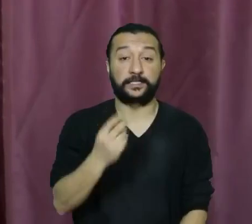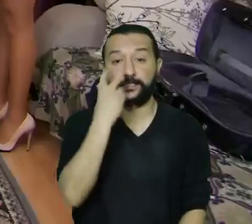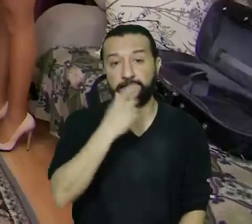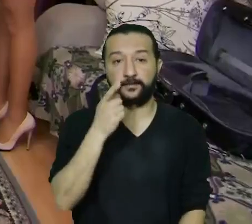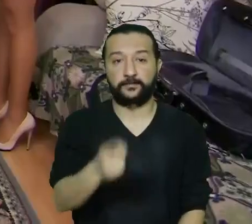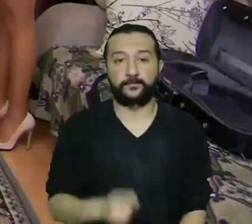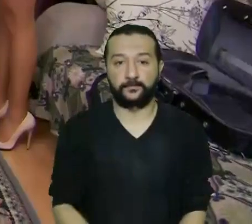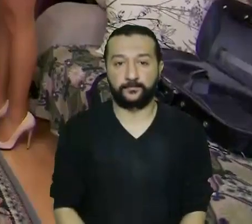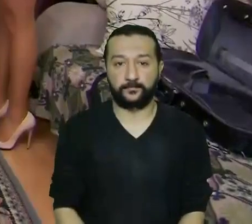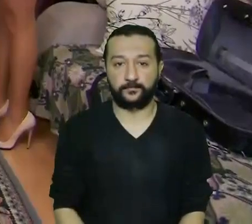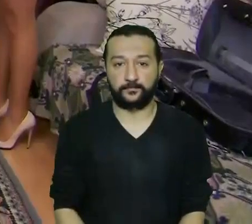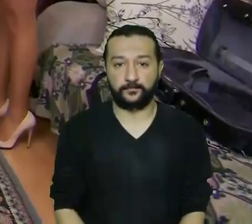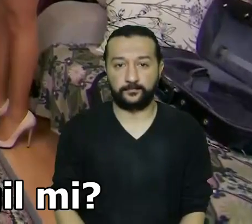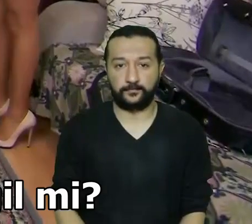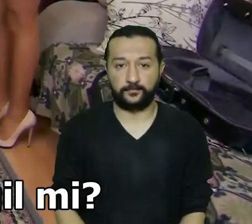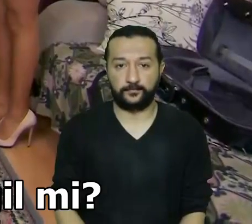parça.